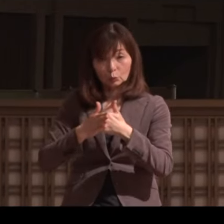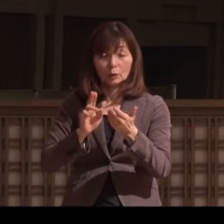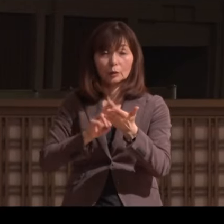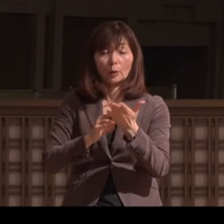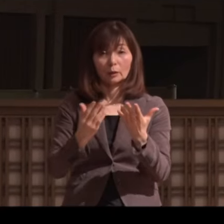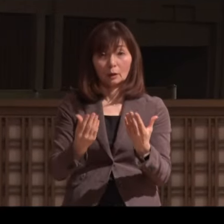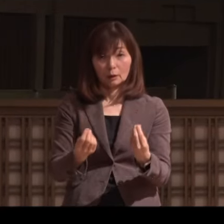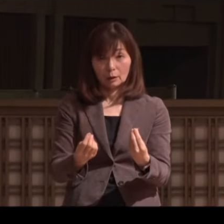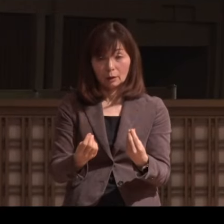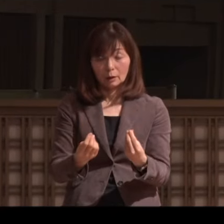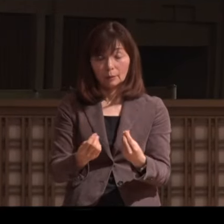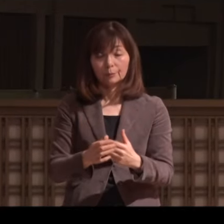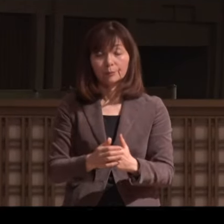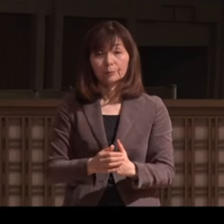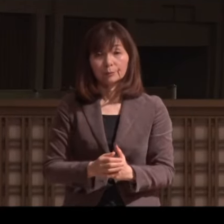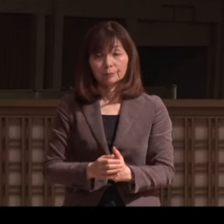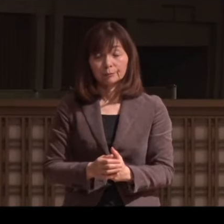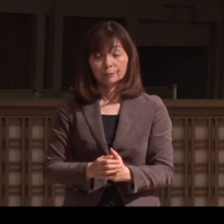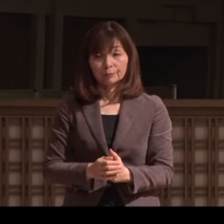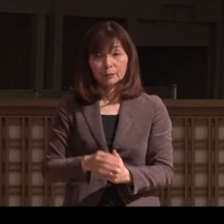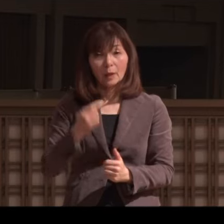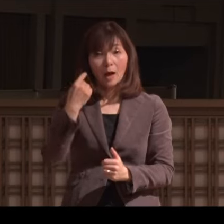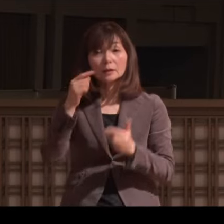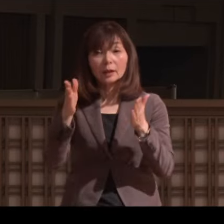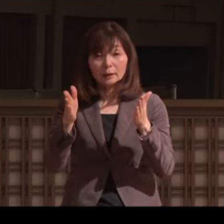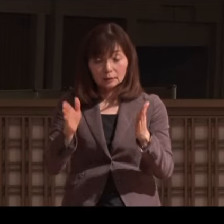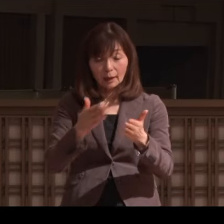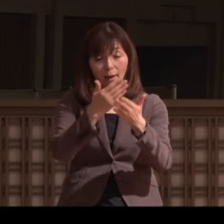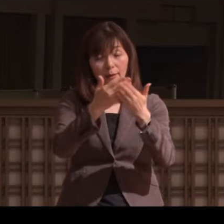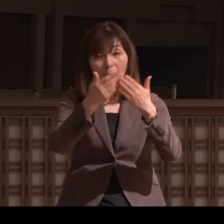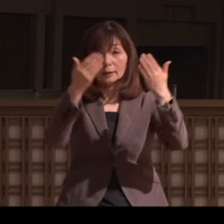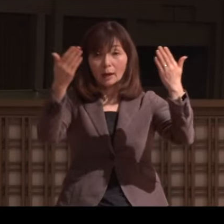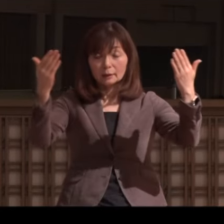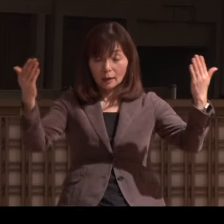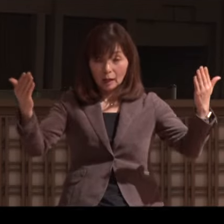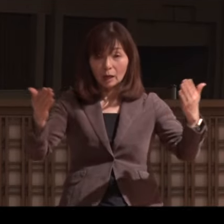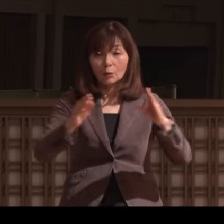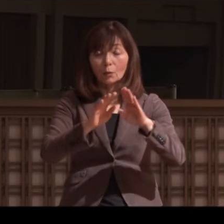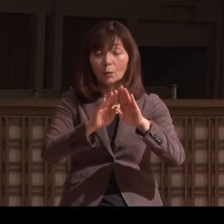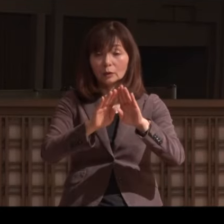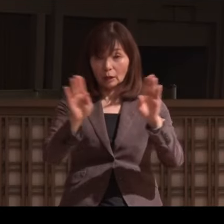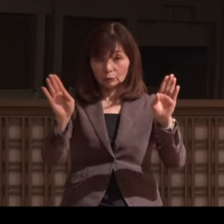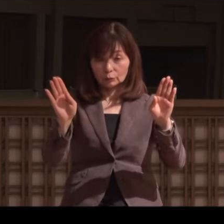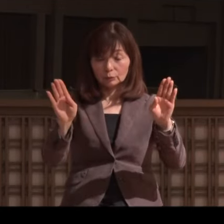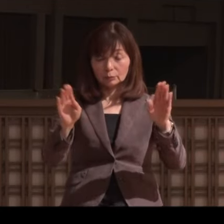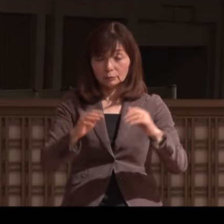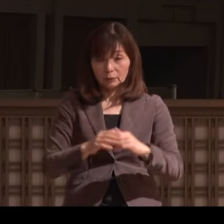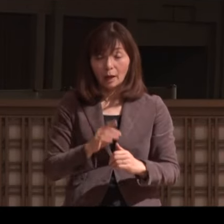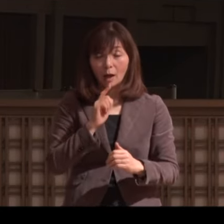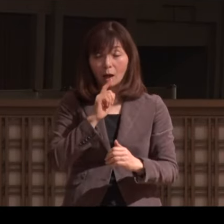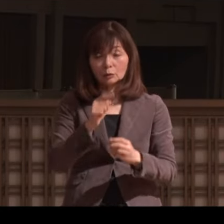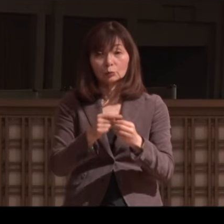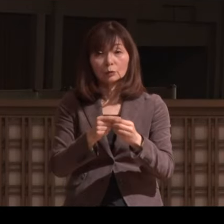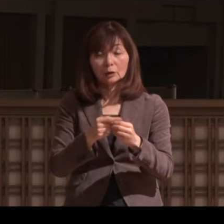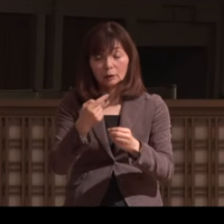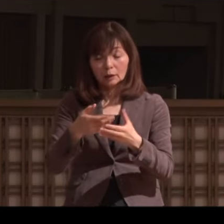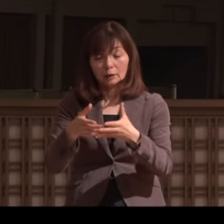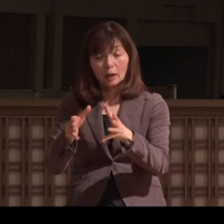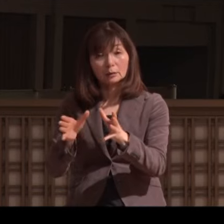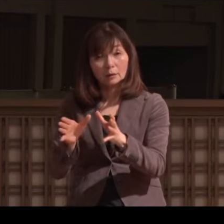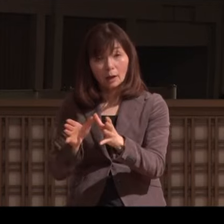えそうは言ってもですね1ヶ月間絵画店をやるのにえ言い出しっぺのある団体が